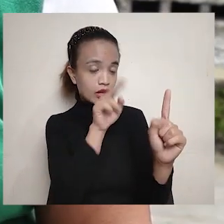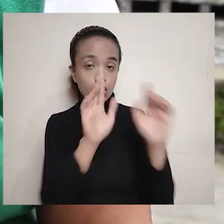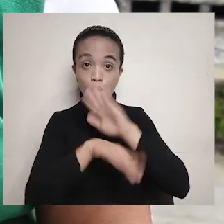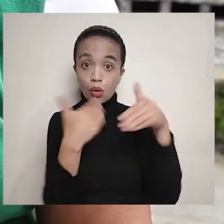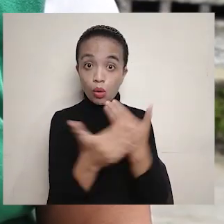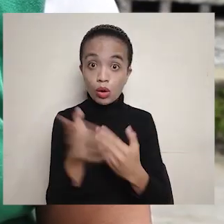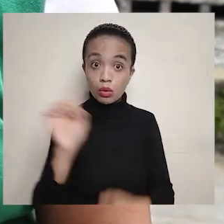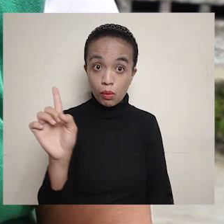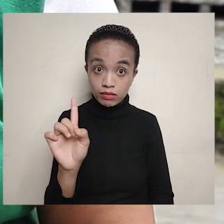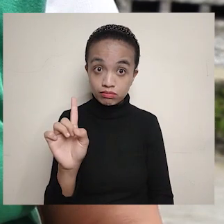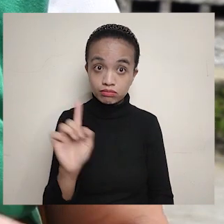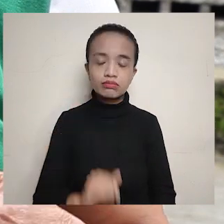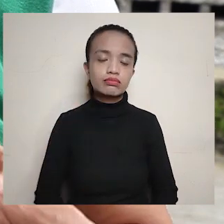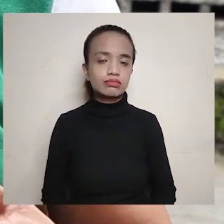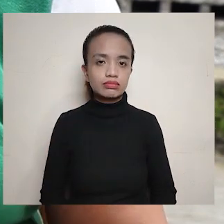ng